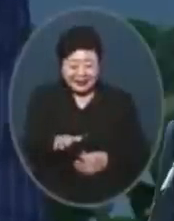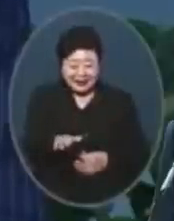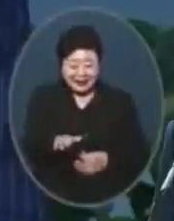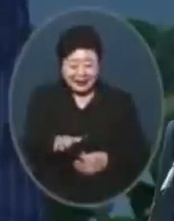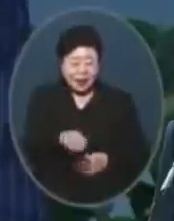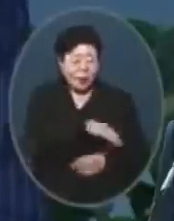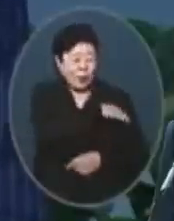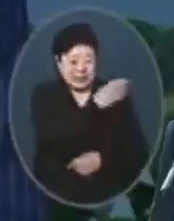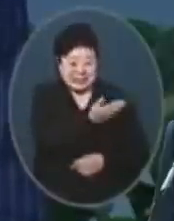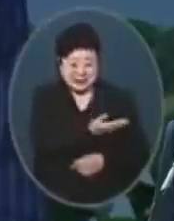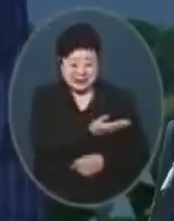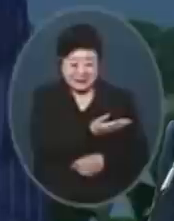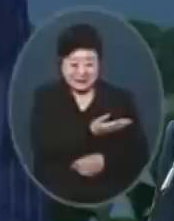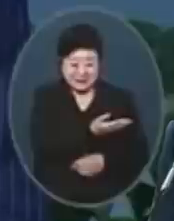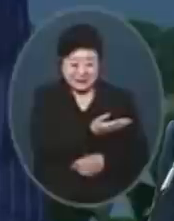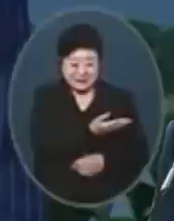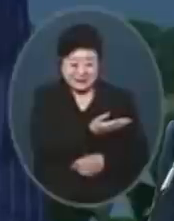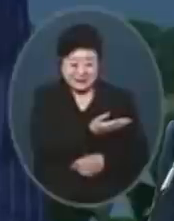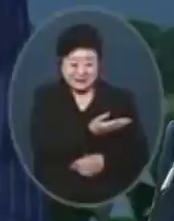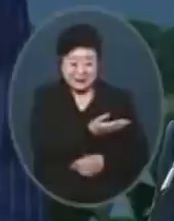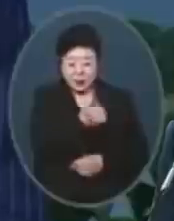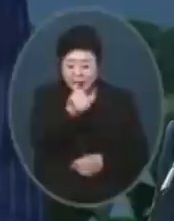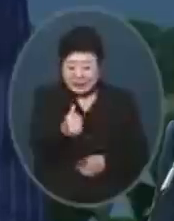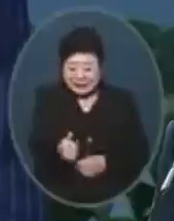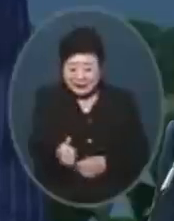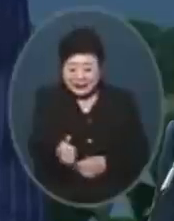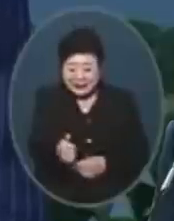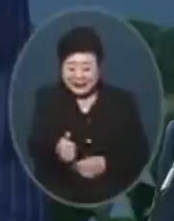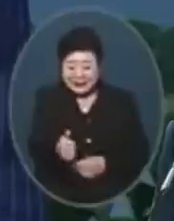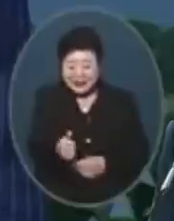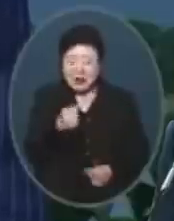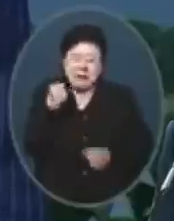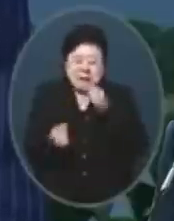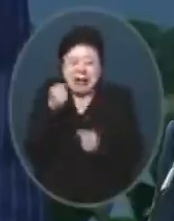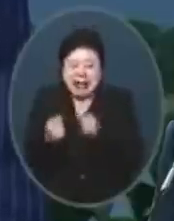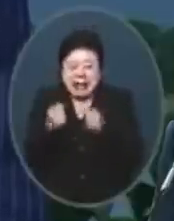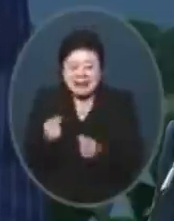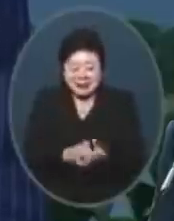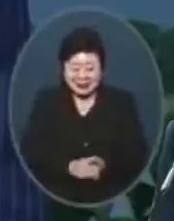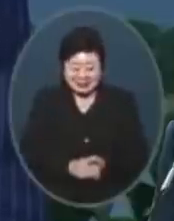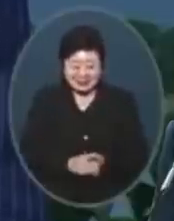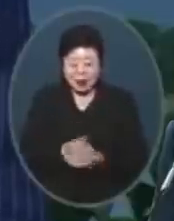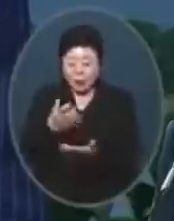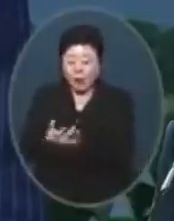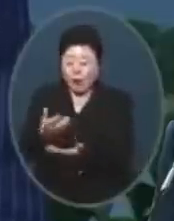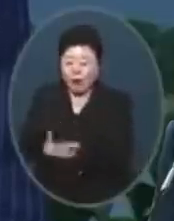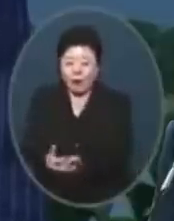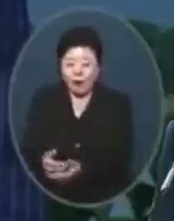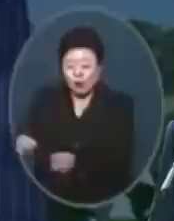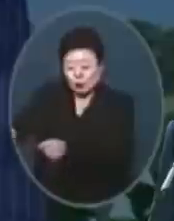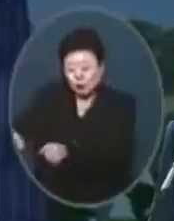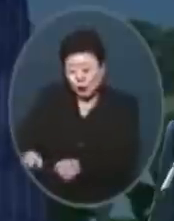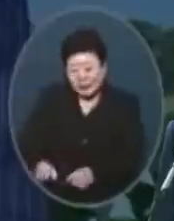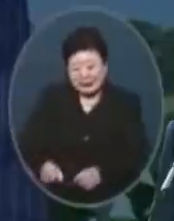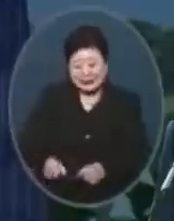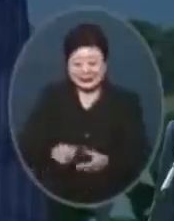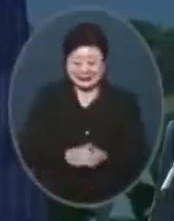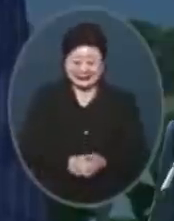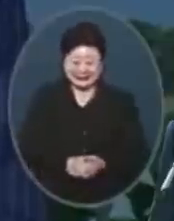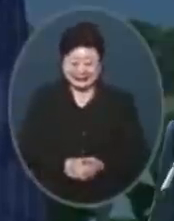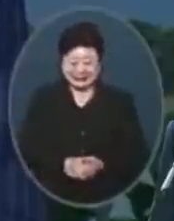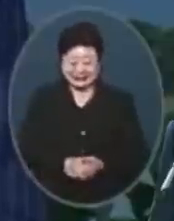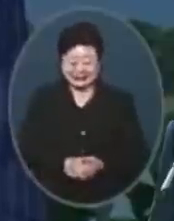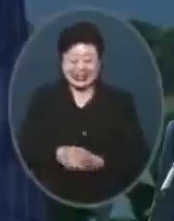권사님, 권사 회장님이 뛰어가서 원고를 주워가지고서